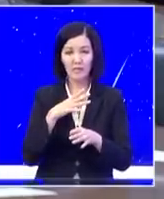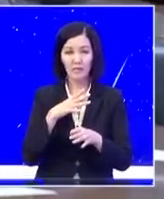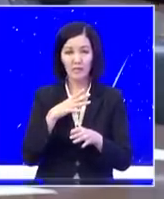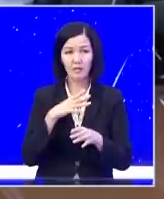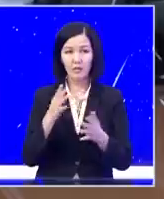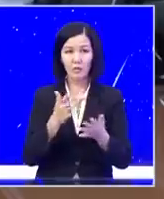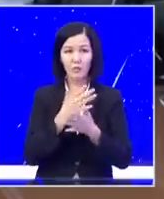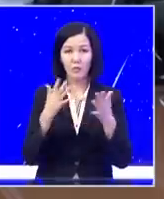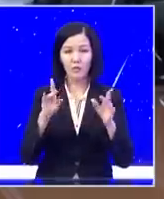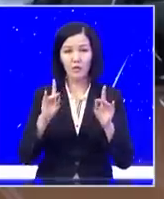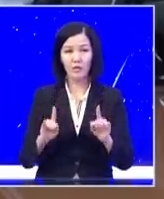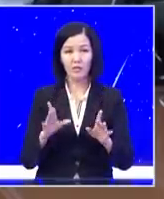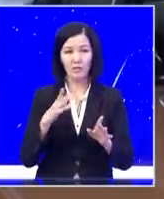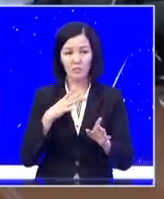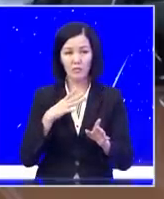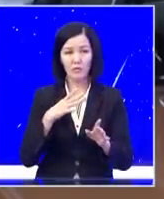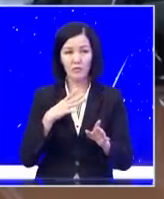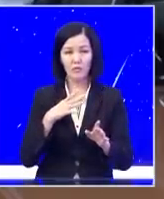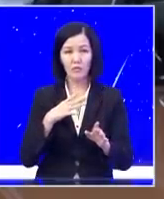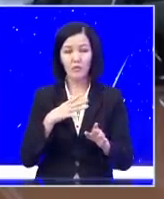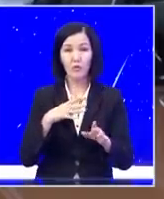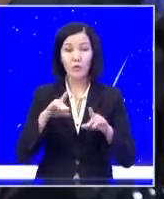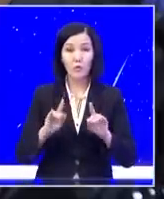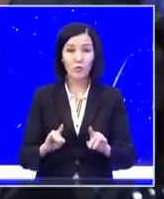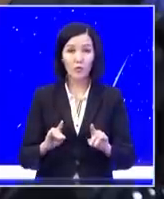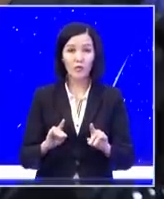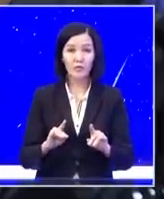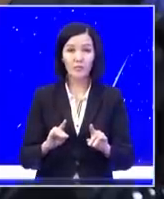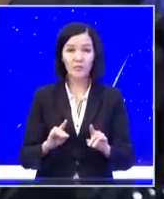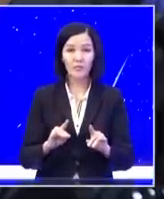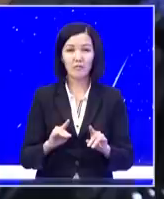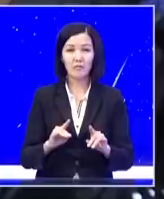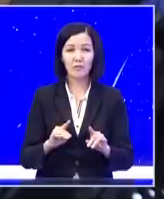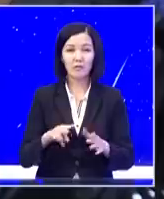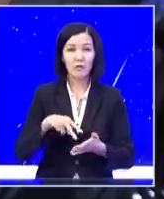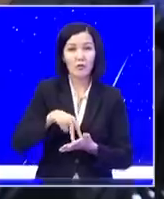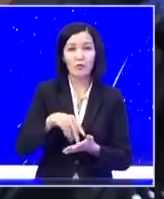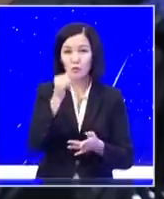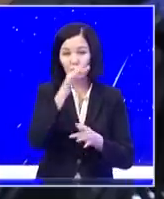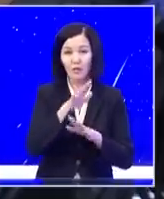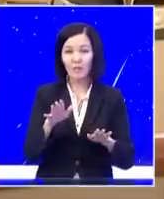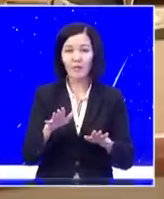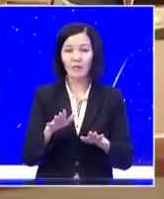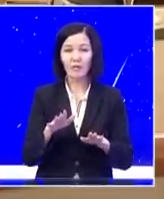мынандай үлкен креслосы болып кетті маған кәдімгідей. Сосын отырып көрсем, кәдімгідей жағып барады, ана тұрғым келмейді. Сосын креслоның буы болады екен. Мен